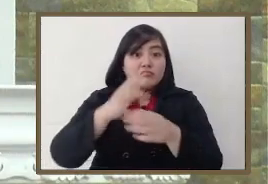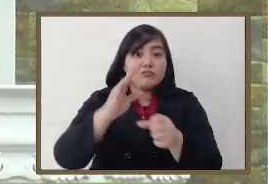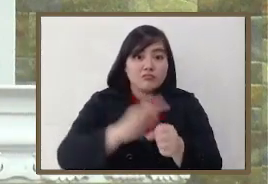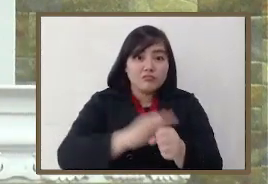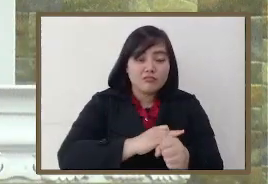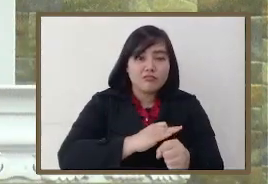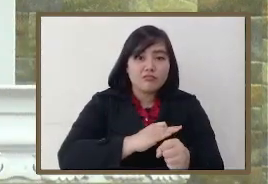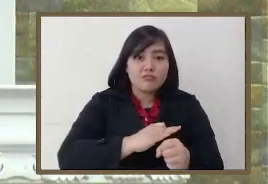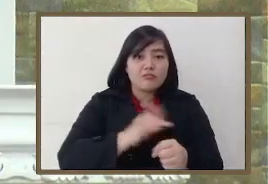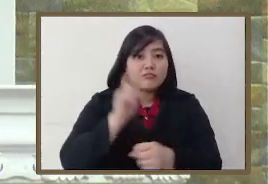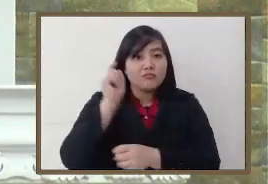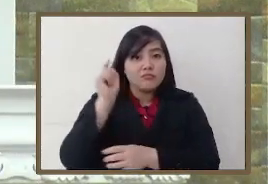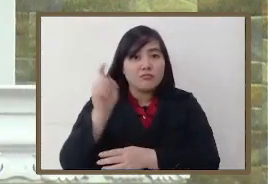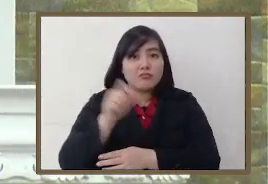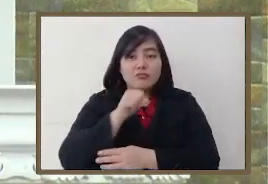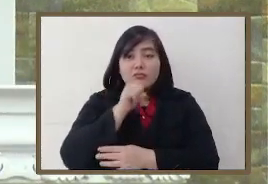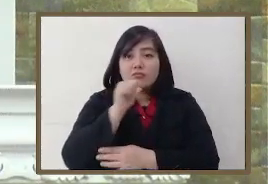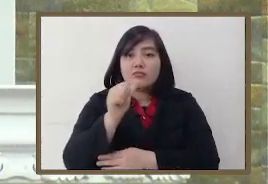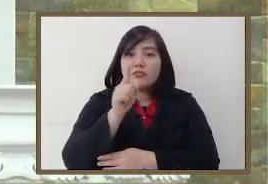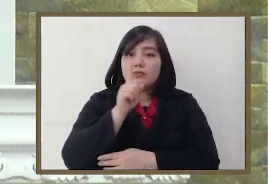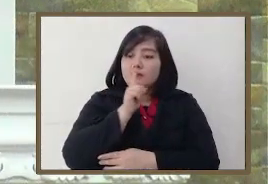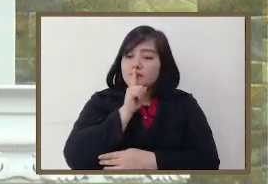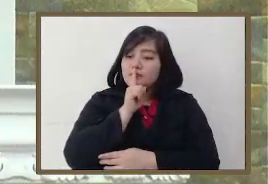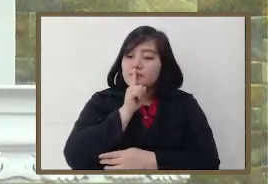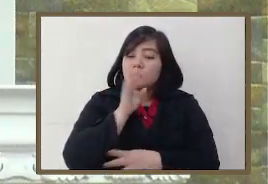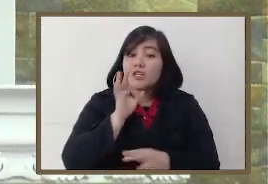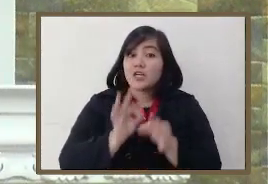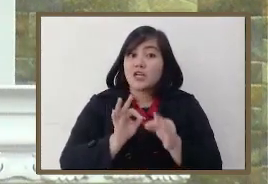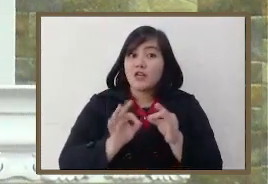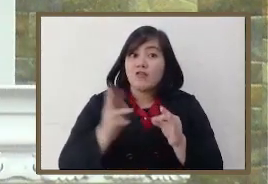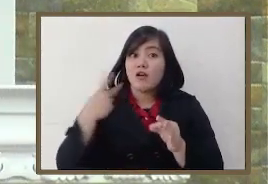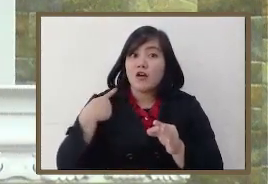Hindi kayo dapat manahimik pag nagsasalitang ganun.